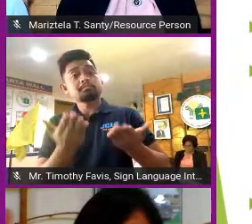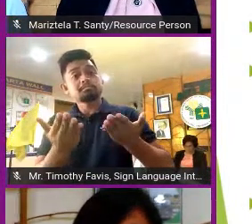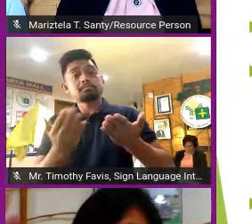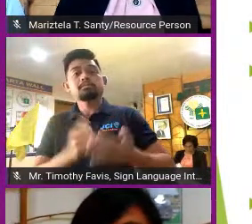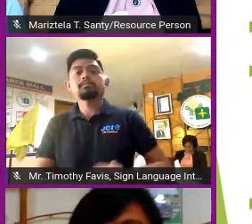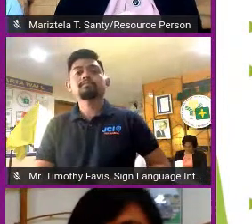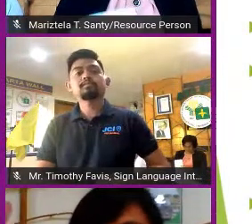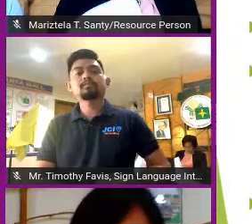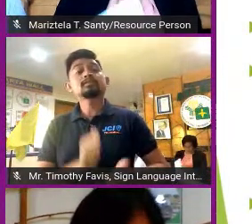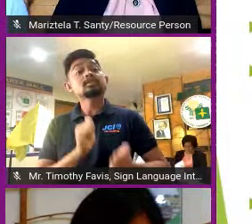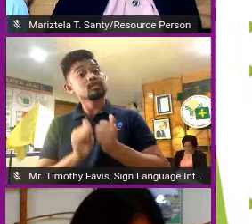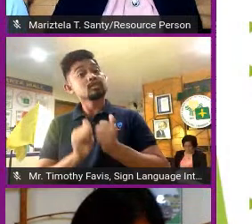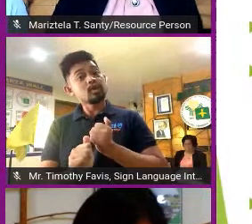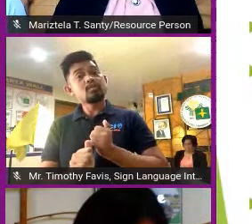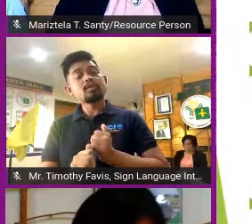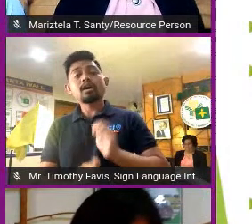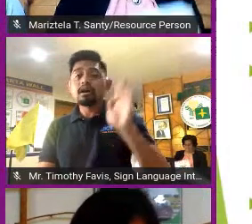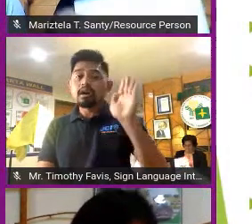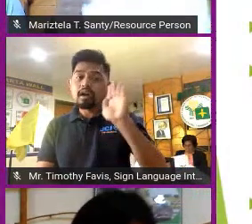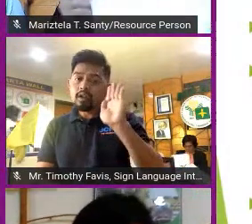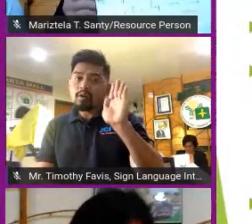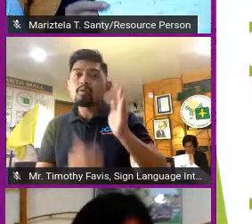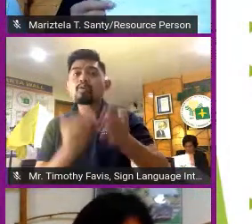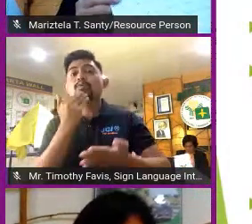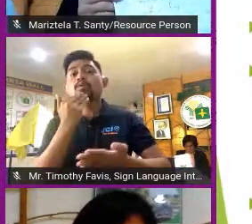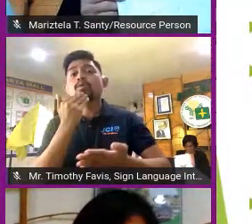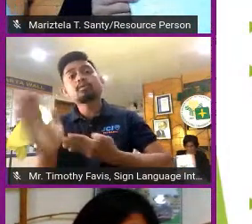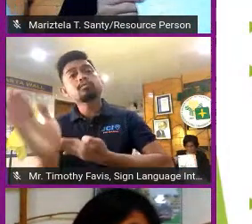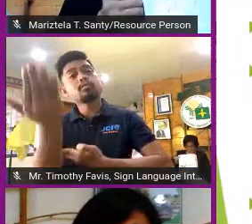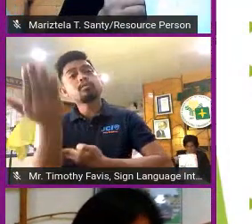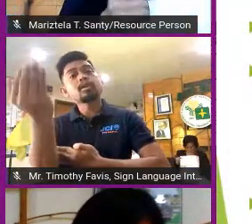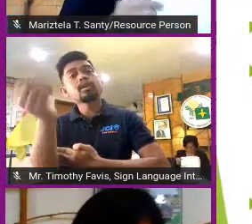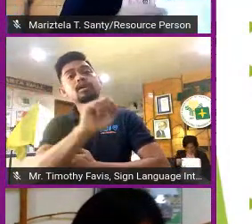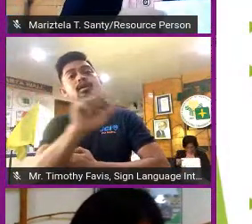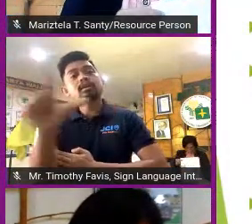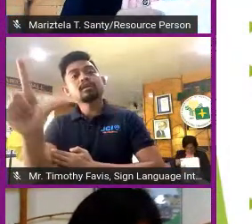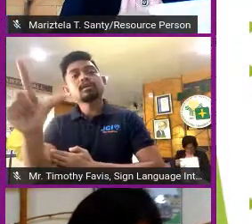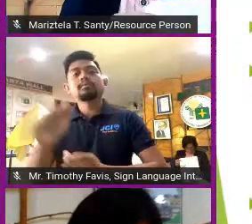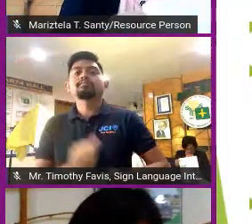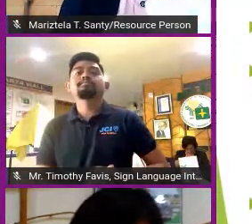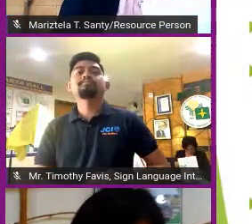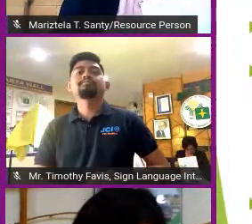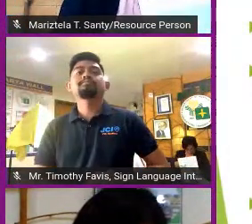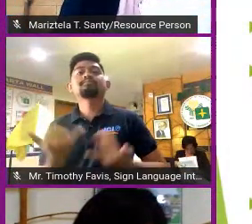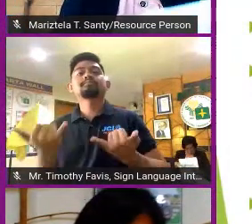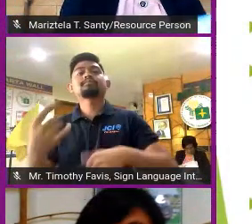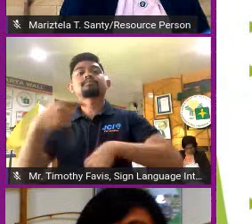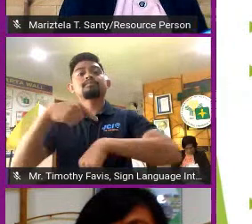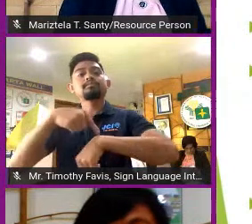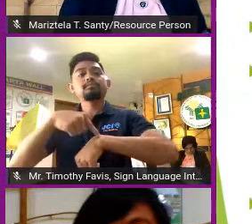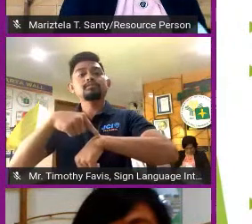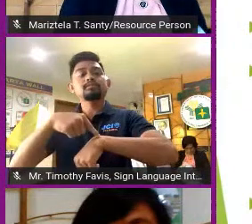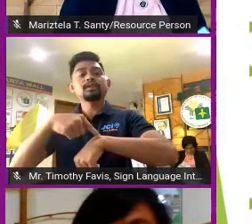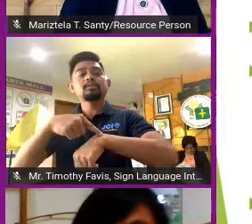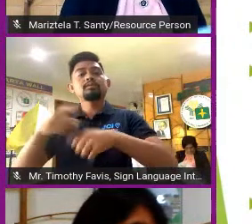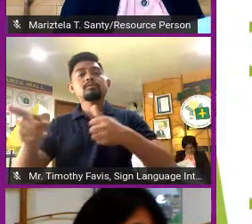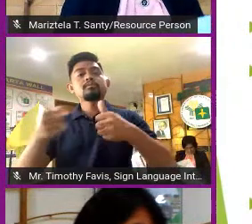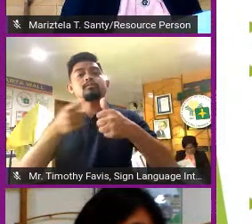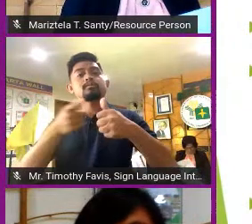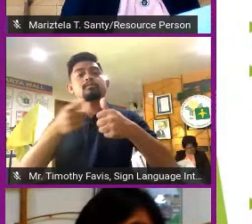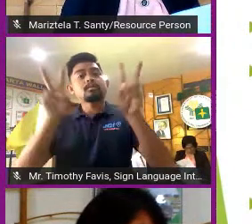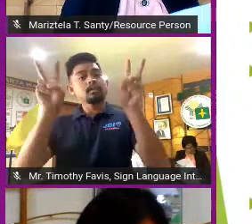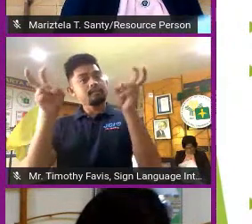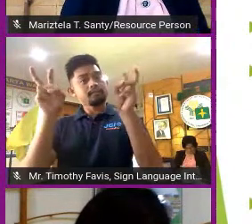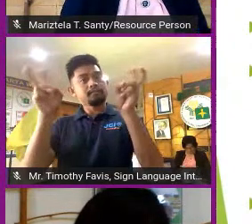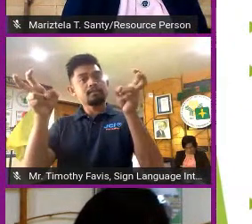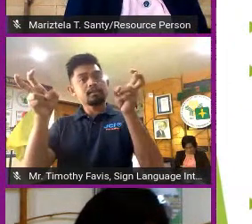So, shout out na po. Hello, good morning everyone. So, ngayong araw po, ang una nating pag-uusapan ay yung